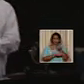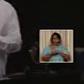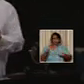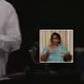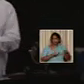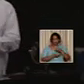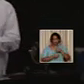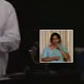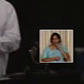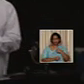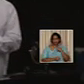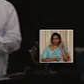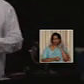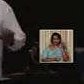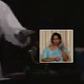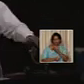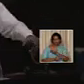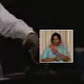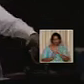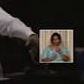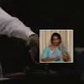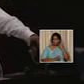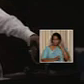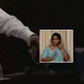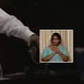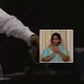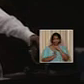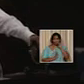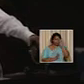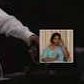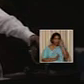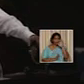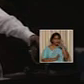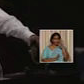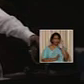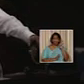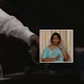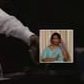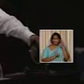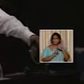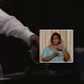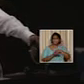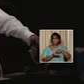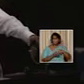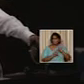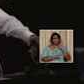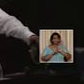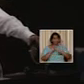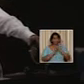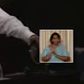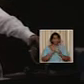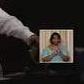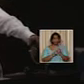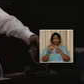भाव पैदली कारण अभी मतकाय गारु कथानाक तुमने असुवे दशके पलात्सभा सह पार्लमेंट मंत्रो